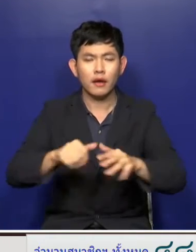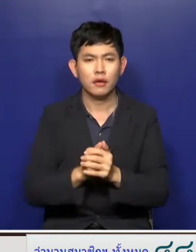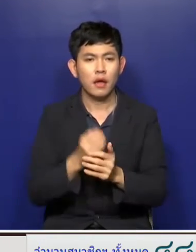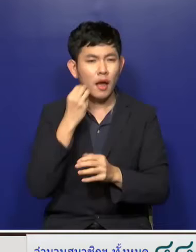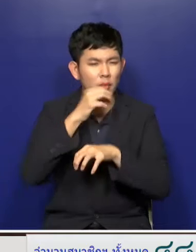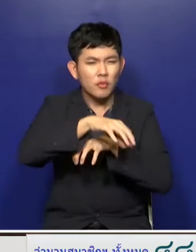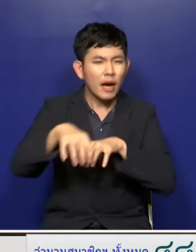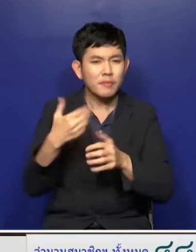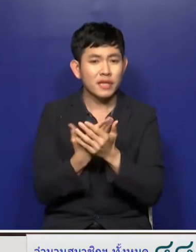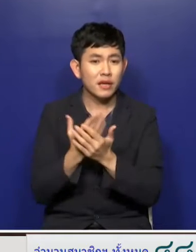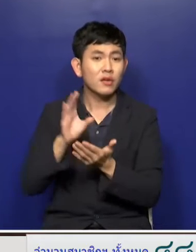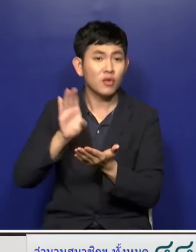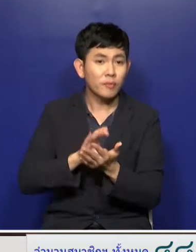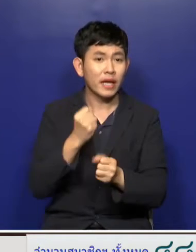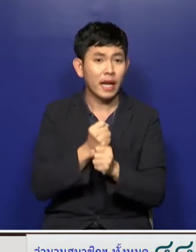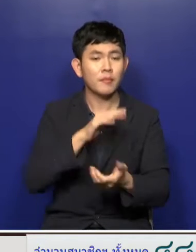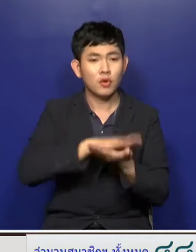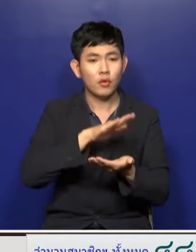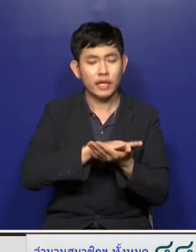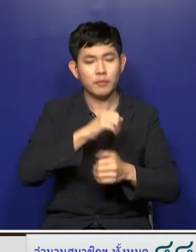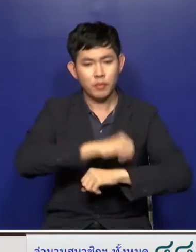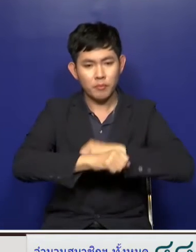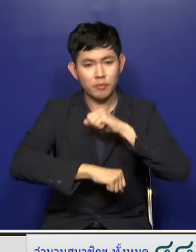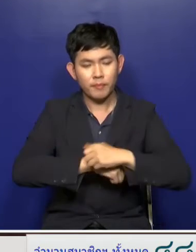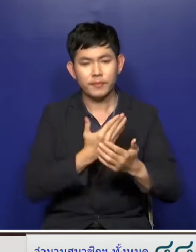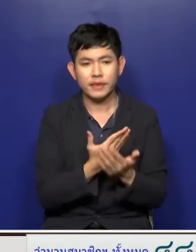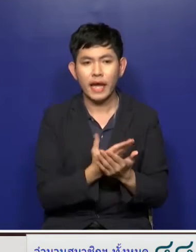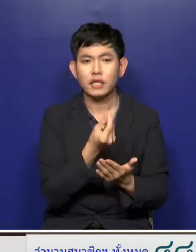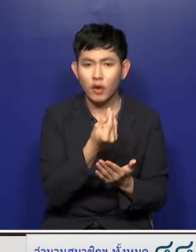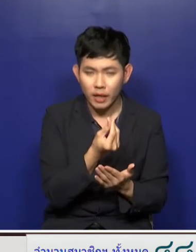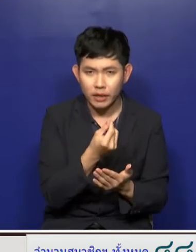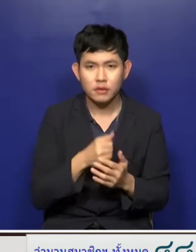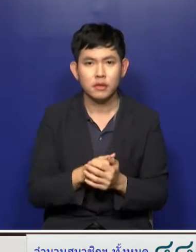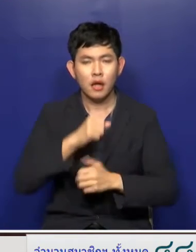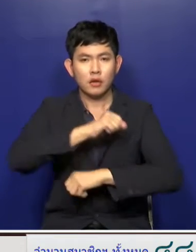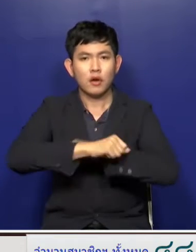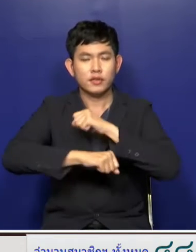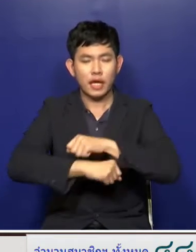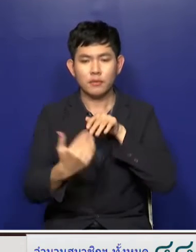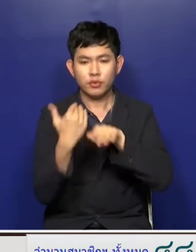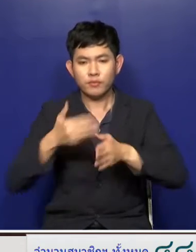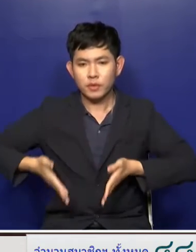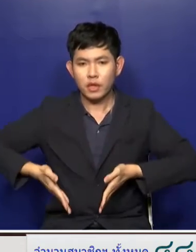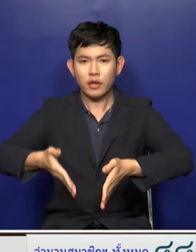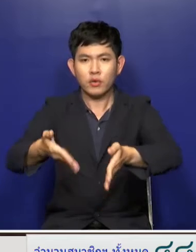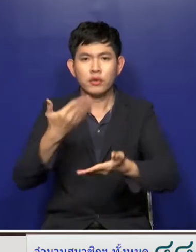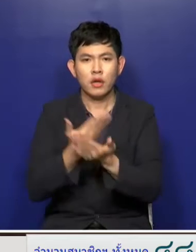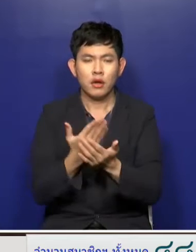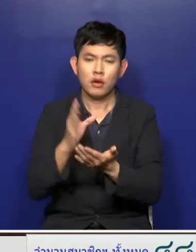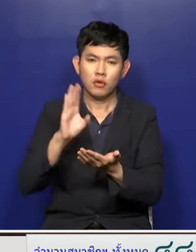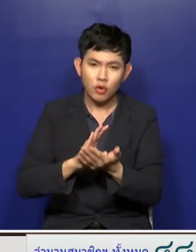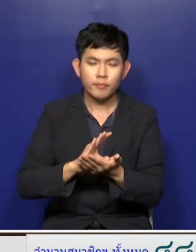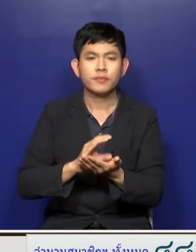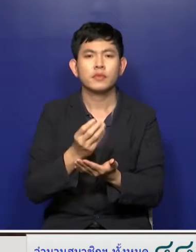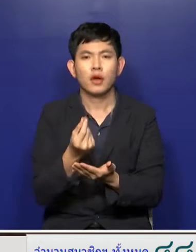ข einem hatteสรางลงเรีน เทานั้น เท่านี้บอกเงินไปมีการจะสรางถนนผ่านหมู conos assist่ด้งบประมันเท่านี้